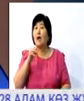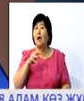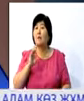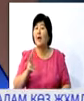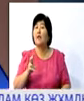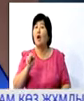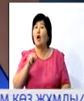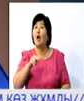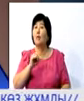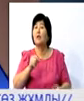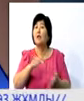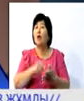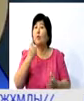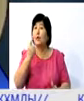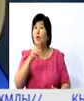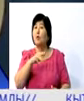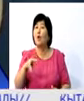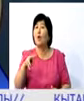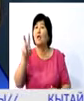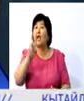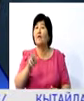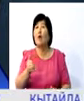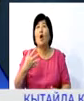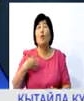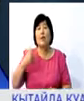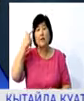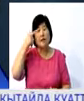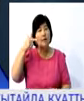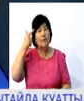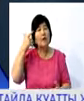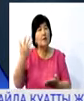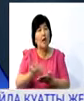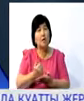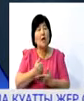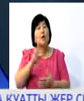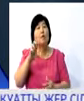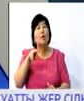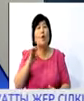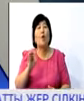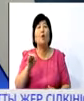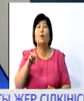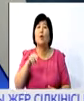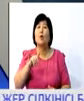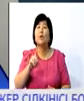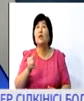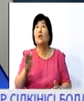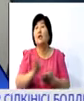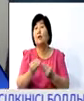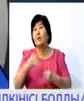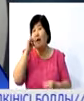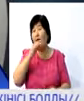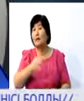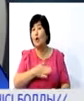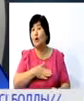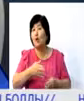салынады. Құны 1 миллион евро. Бұл француз ғалымдарының өнер табысы. Биопротез бізге тегін берілді. Өткен Қазақстан